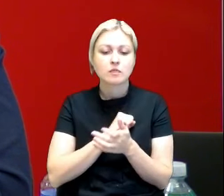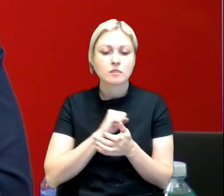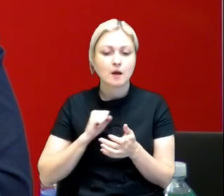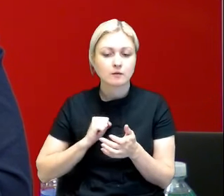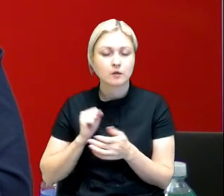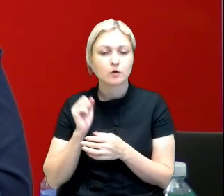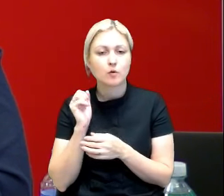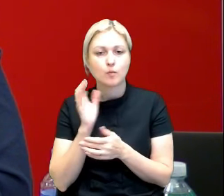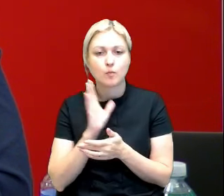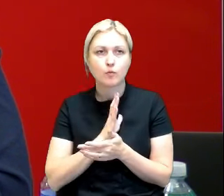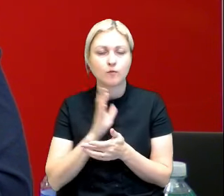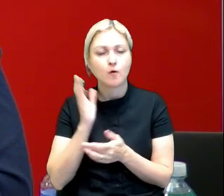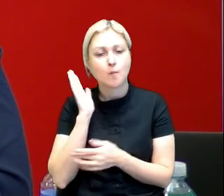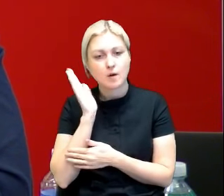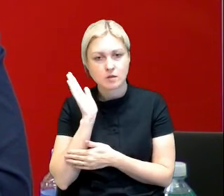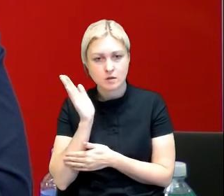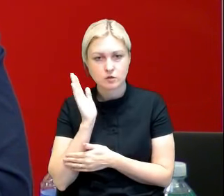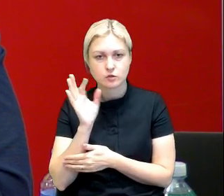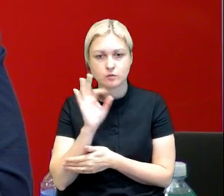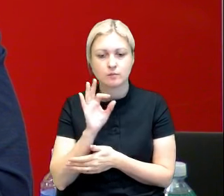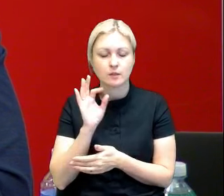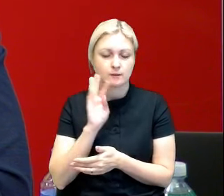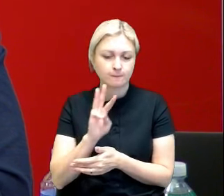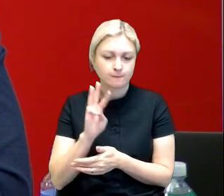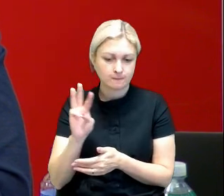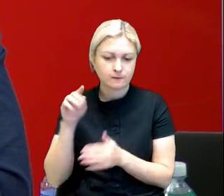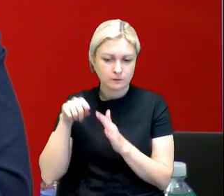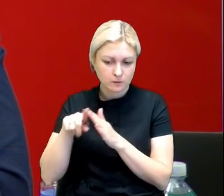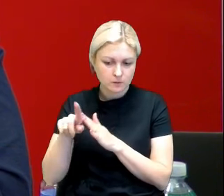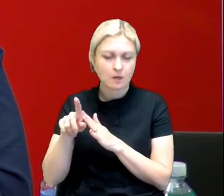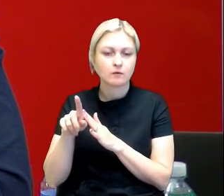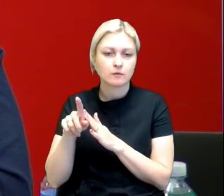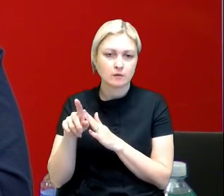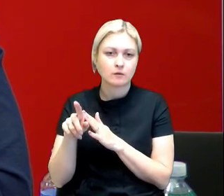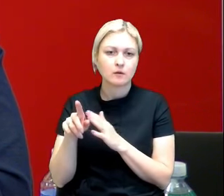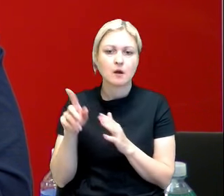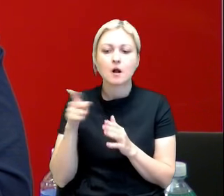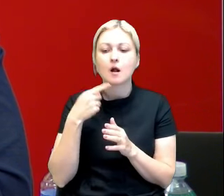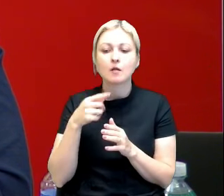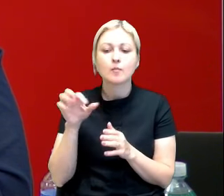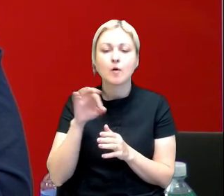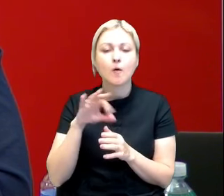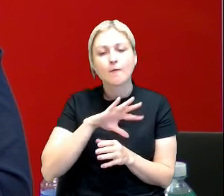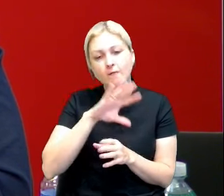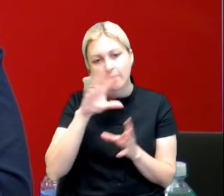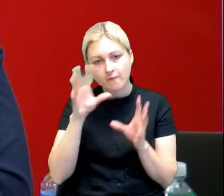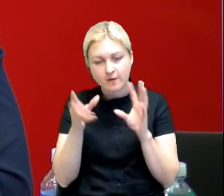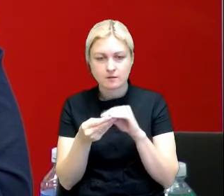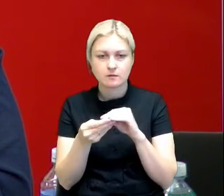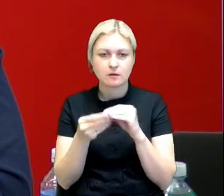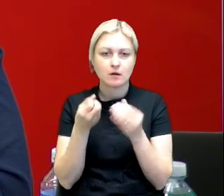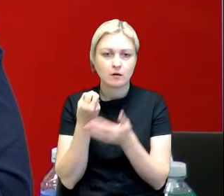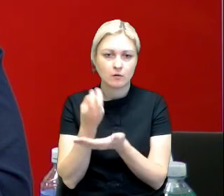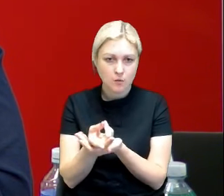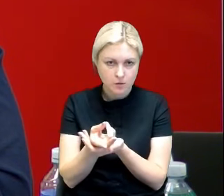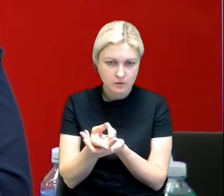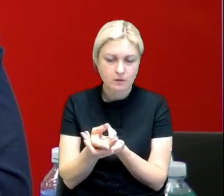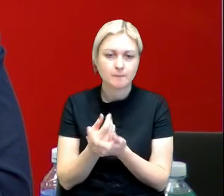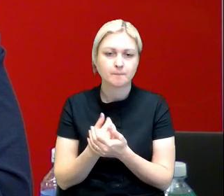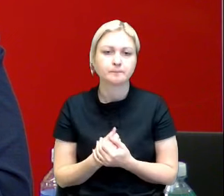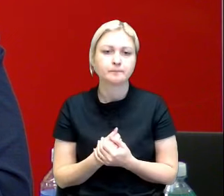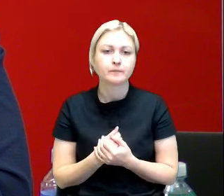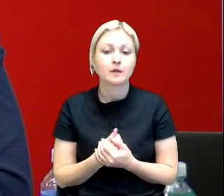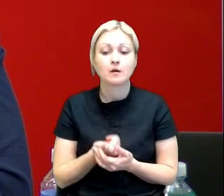būtent socialiniuose tinkluose yra kalbama apie visą ligoninę bet sutikite kad esant žmogui